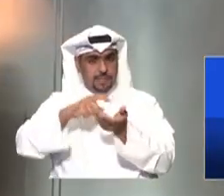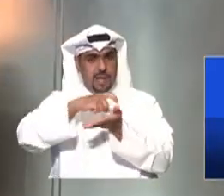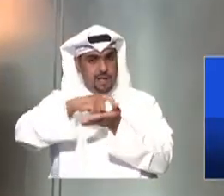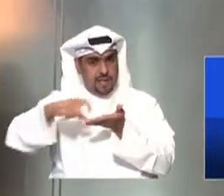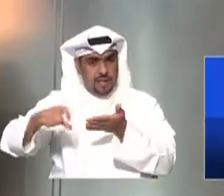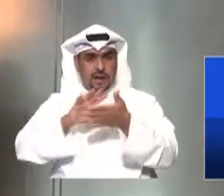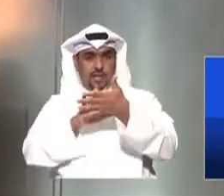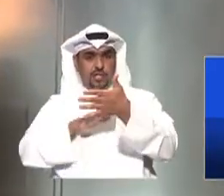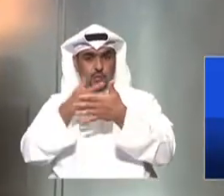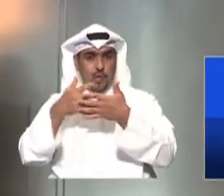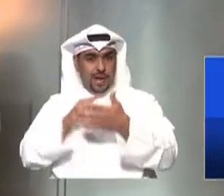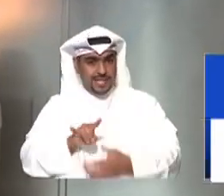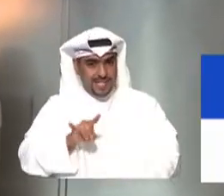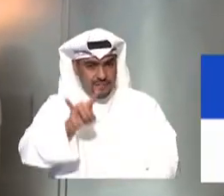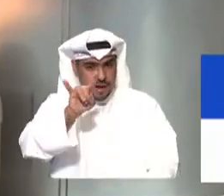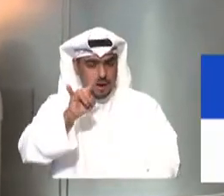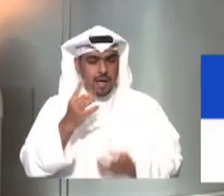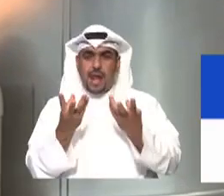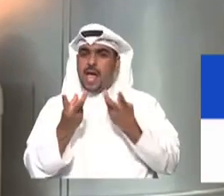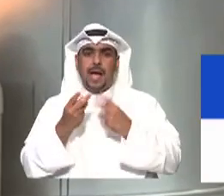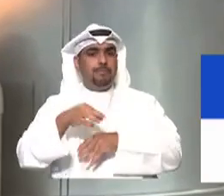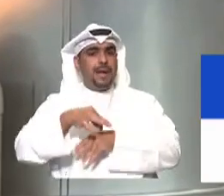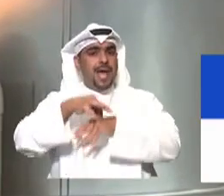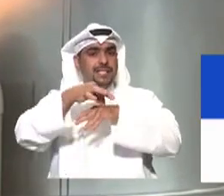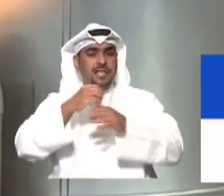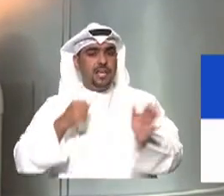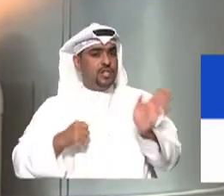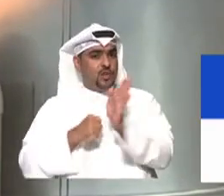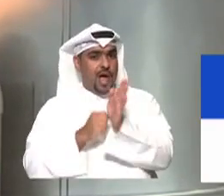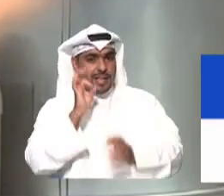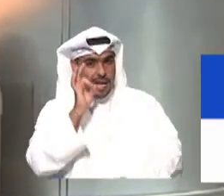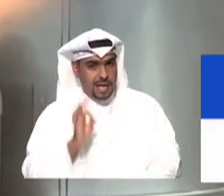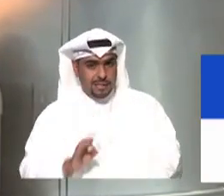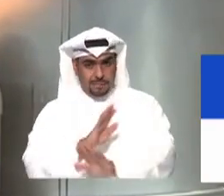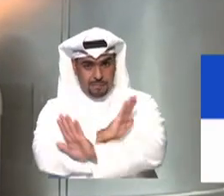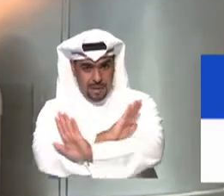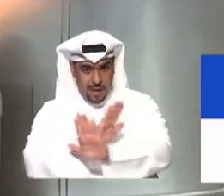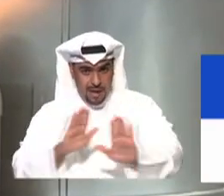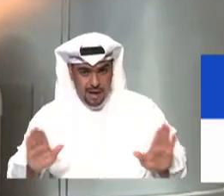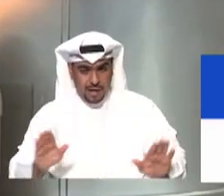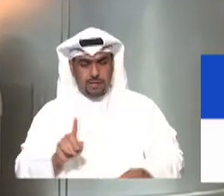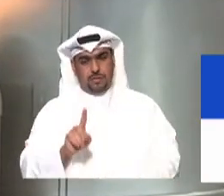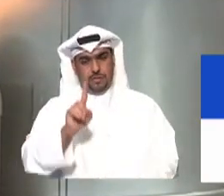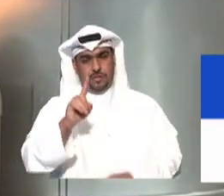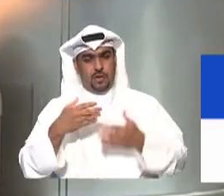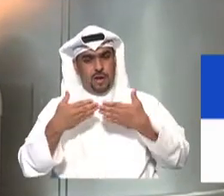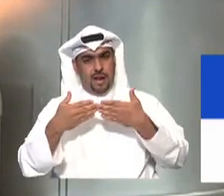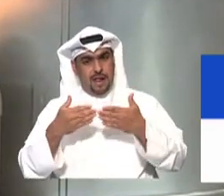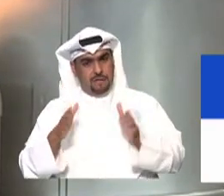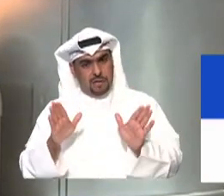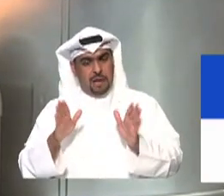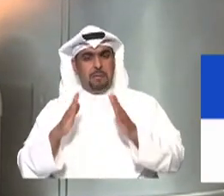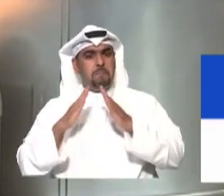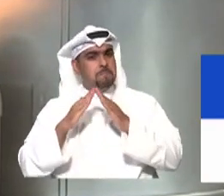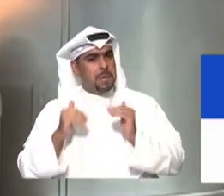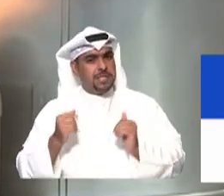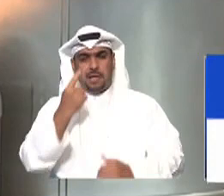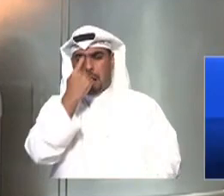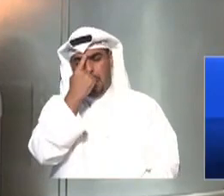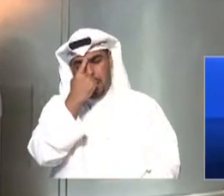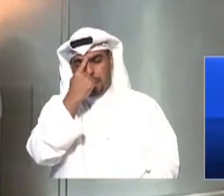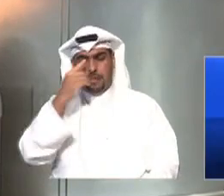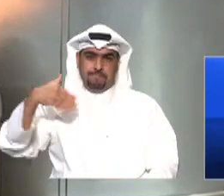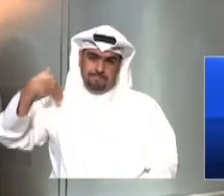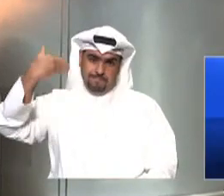من شهر أغسطس تمت الإدارة العامة للطيران المدني على أرض الواقع تدارس جميع الإجراءات مجلس الوزراء المقر